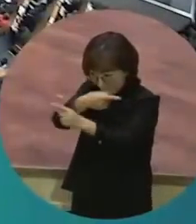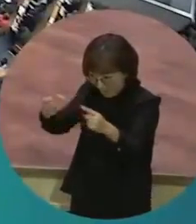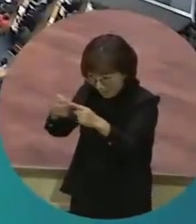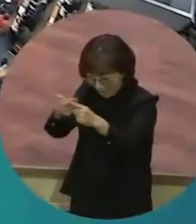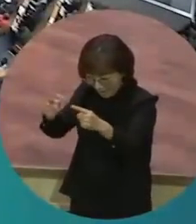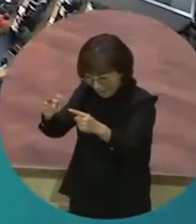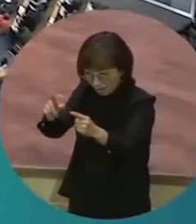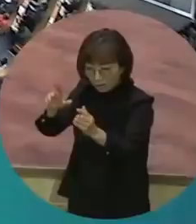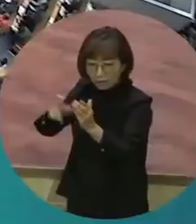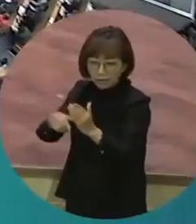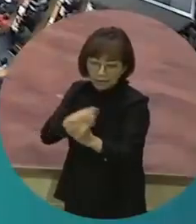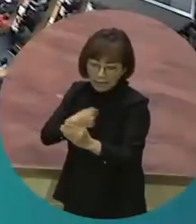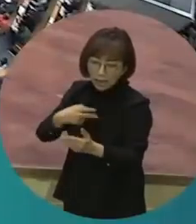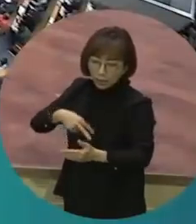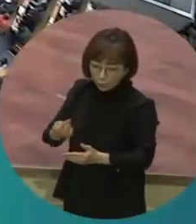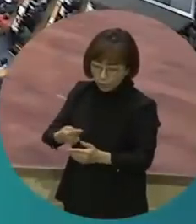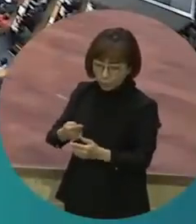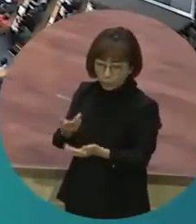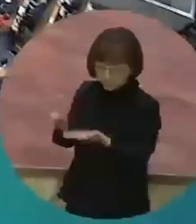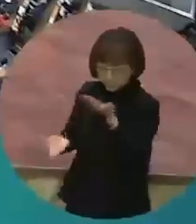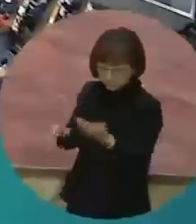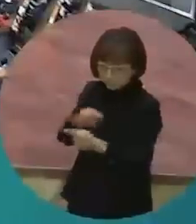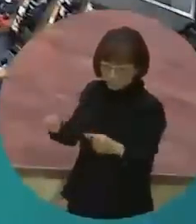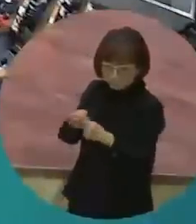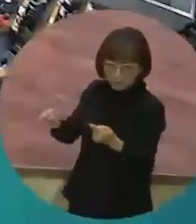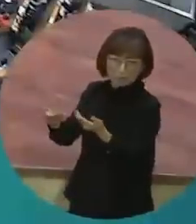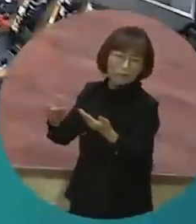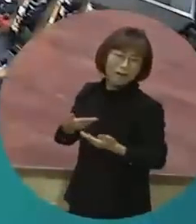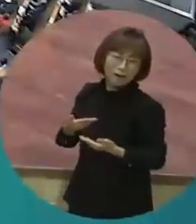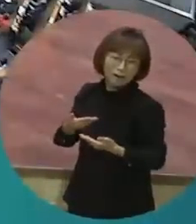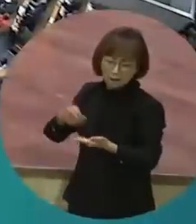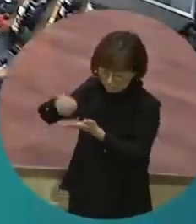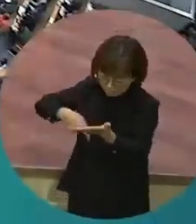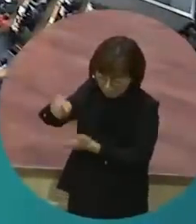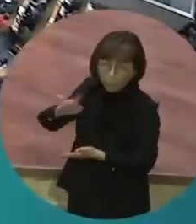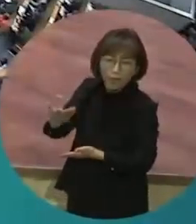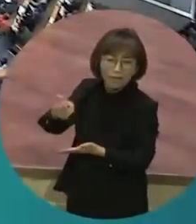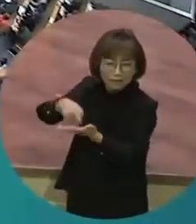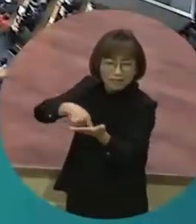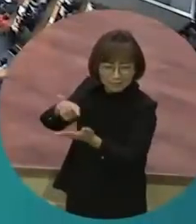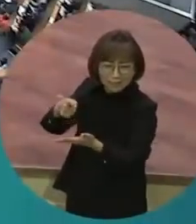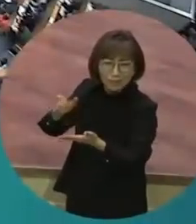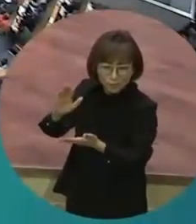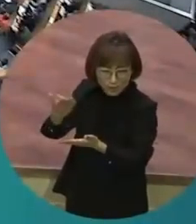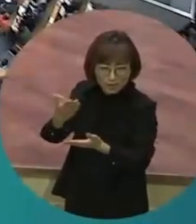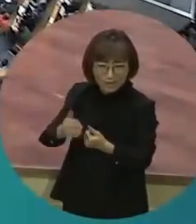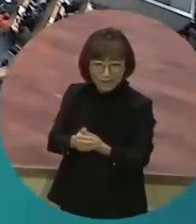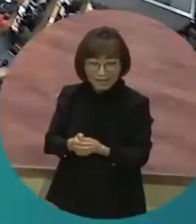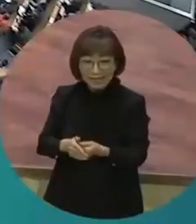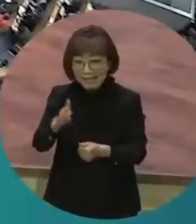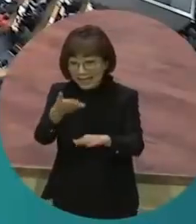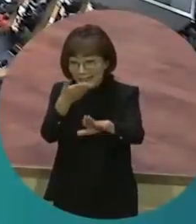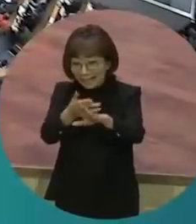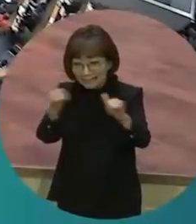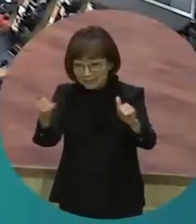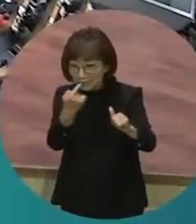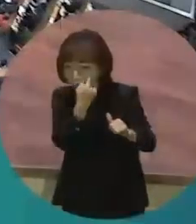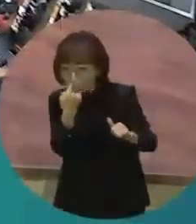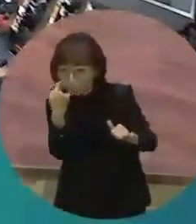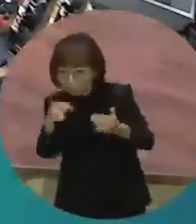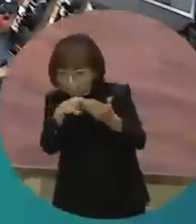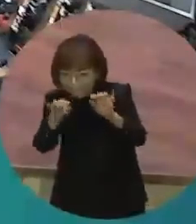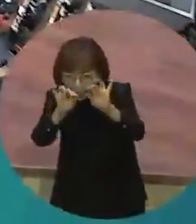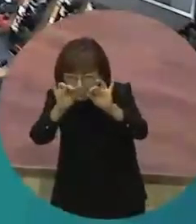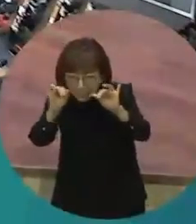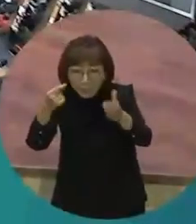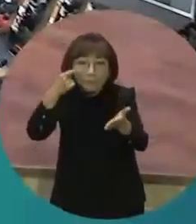비판받을 것이요. 너희가 헤아리는 그 헤아림으로 너희가 헤아림 받을 것이니라. 어찌하여 형제 눈 속에 있는 티는 보고 너